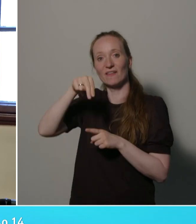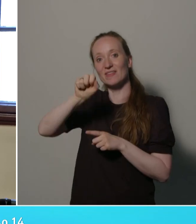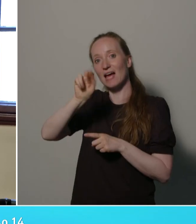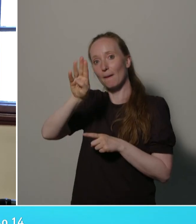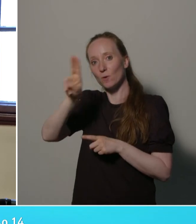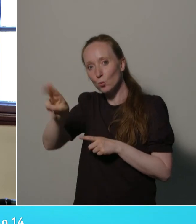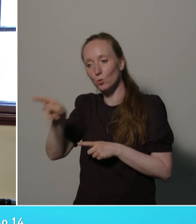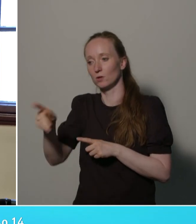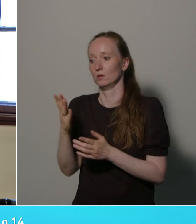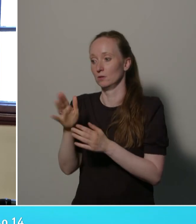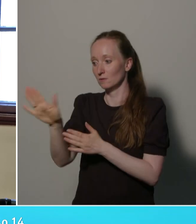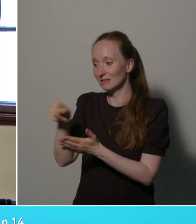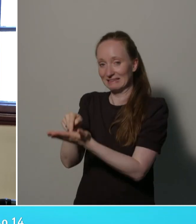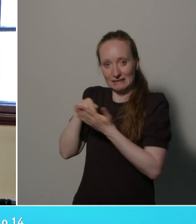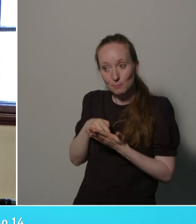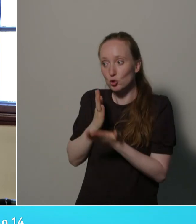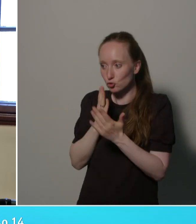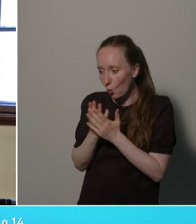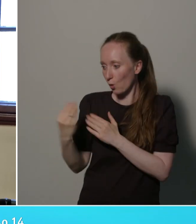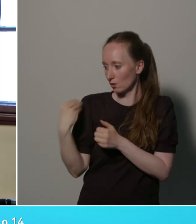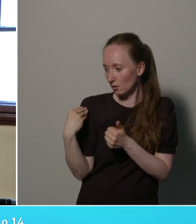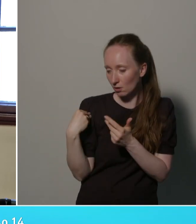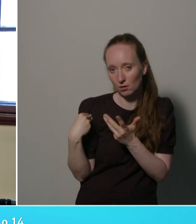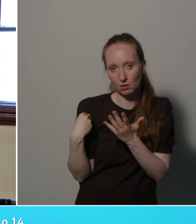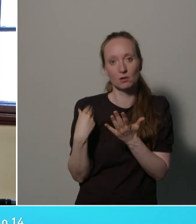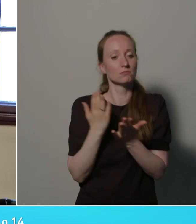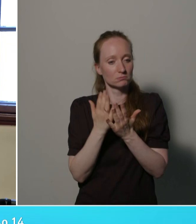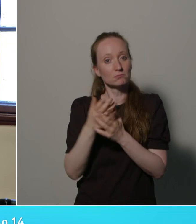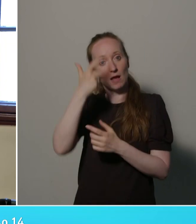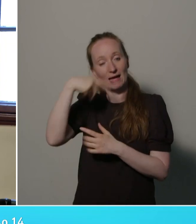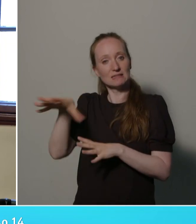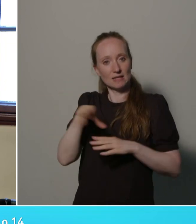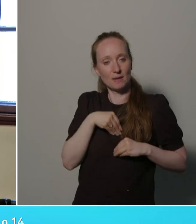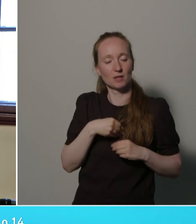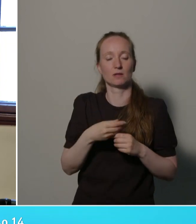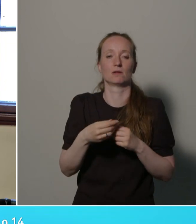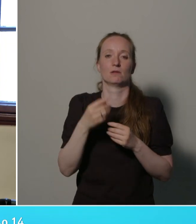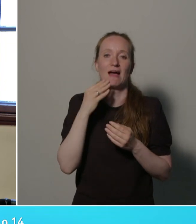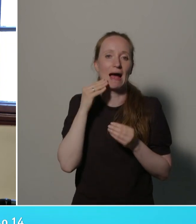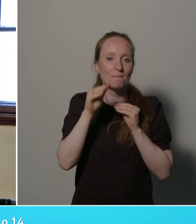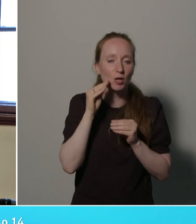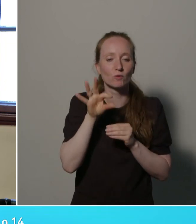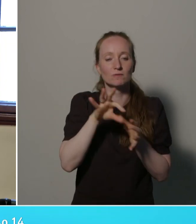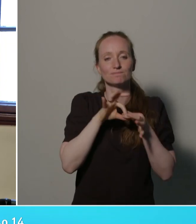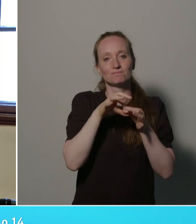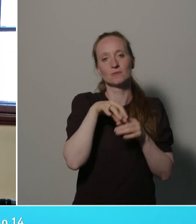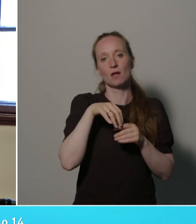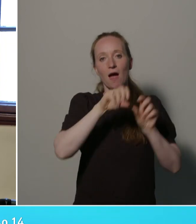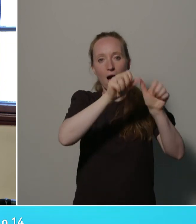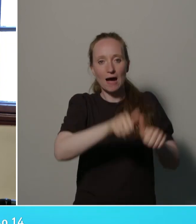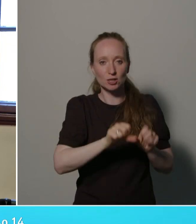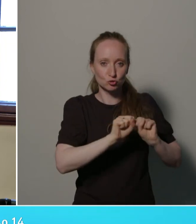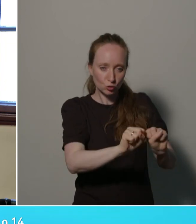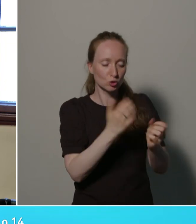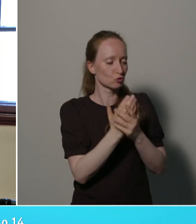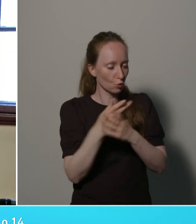ernst genommen. Wir können das in Anlage 1 ja auch sehr gut nachvollziehen. Die Anmerkungen zum Artenschutz wurden teilweise übernommen oder auch, und auch